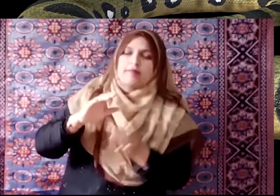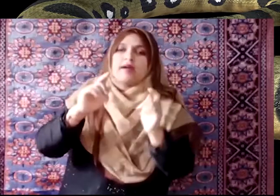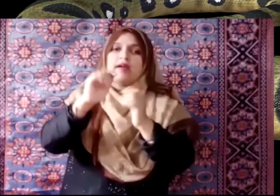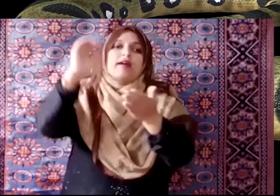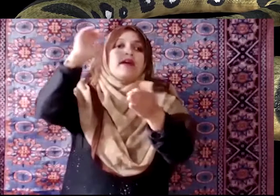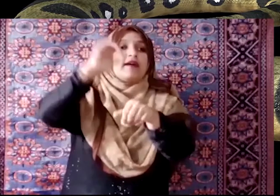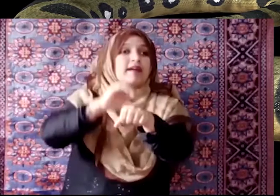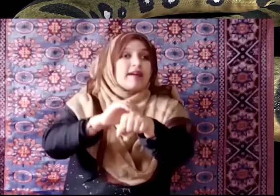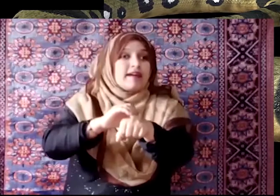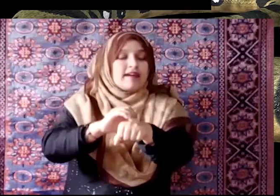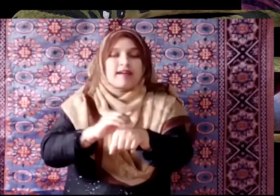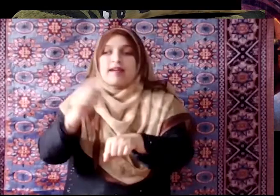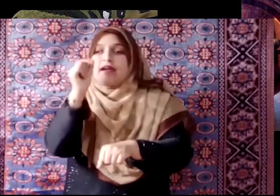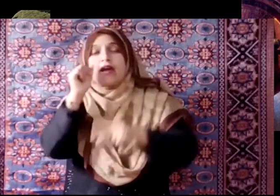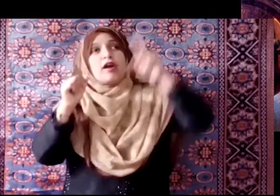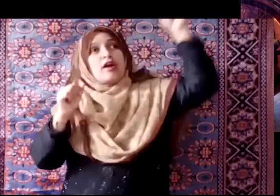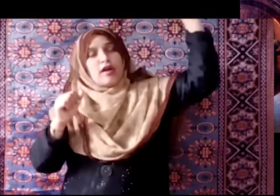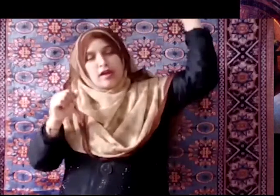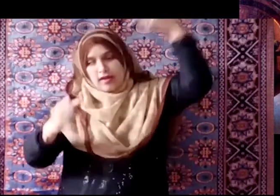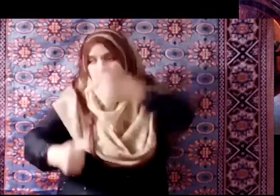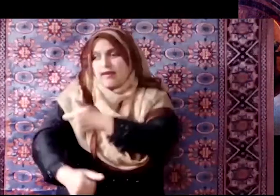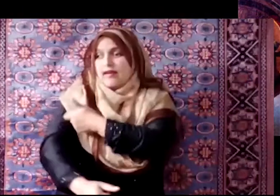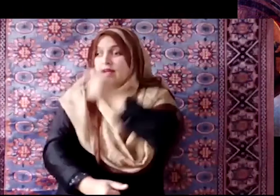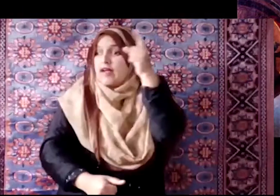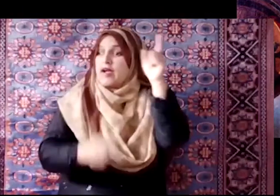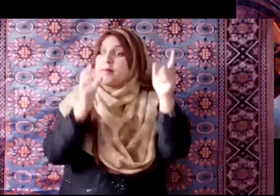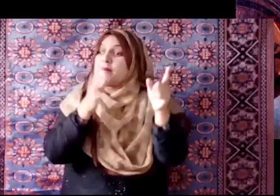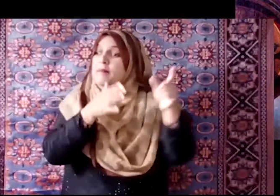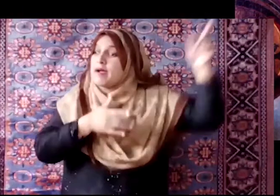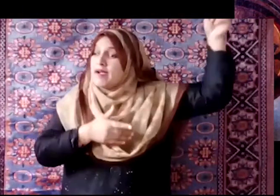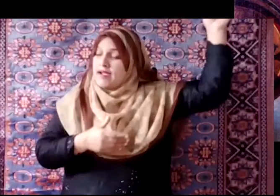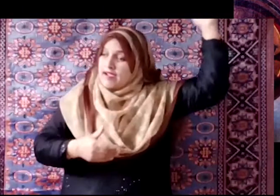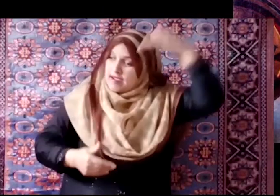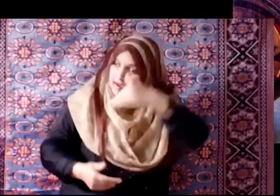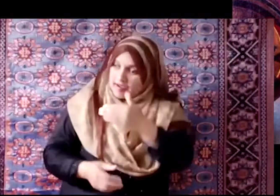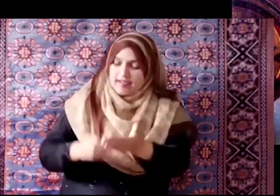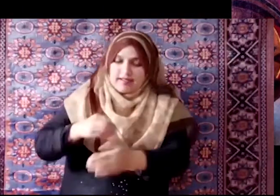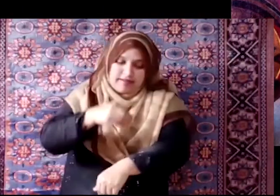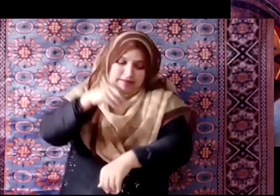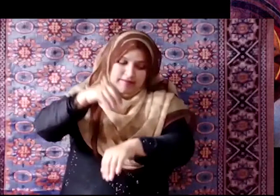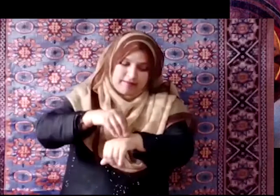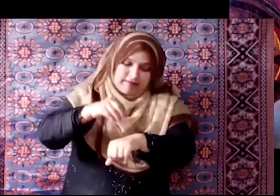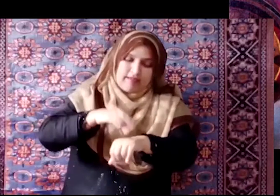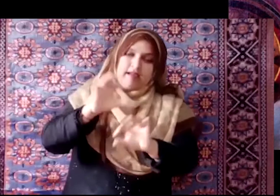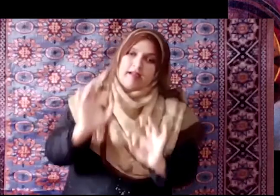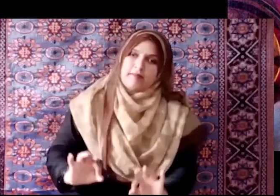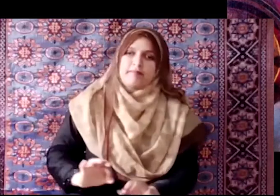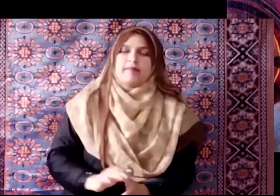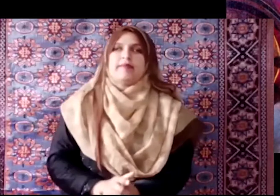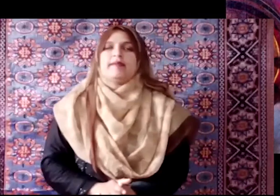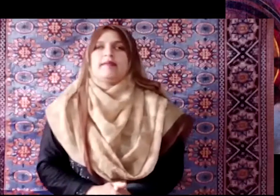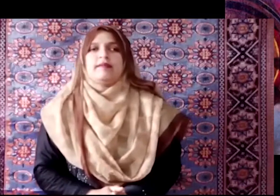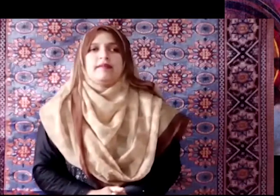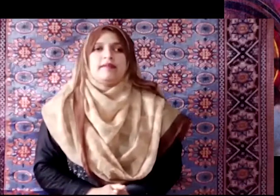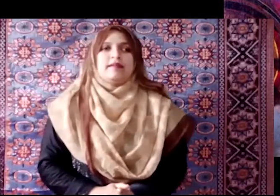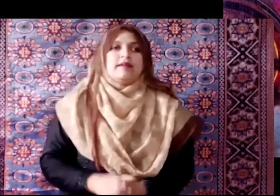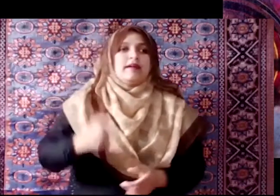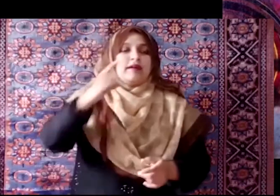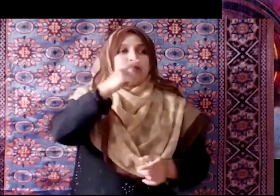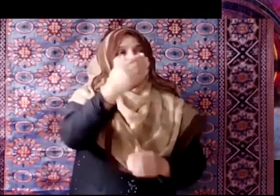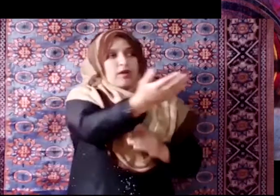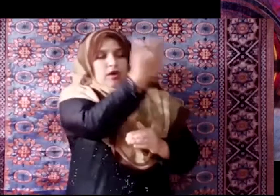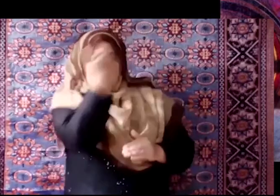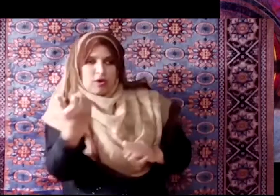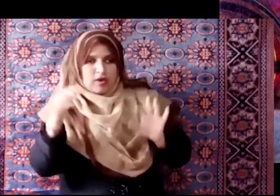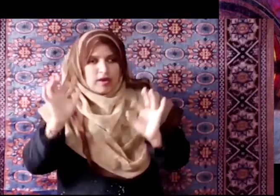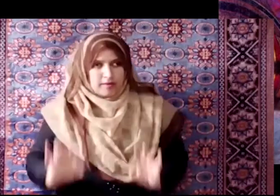کہا کہ اس زہریلے سانپ کے ڈسے کا علاج اس سادھو کے پاس ہے جو کئی دنوں سے رنگ پور کے باہر ڈیرا لگائے بیٹھا